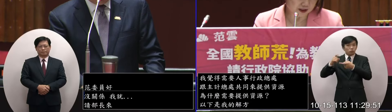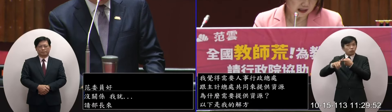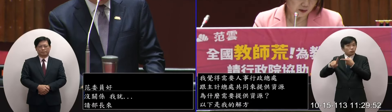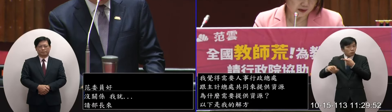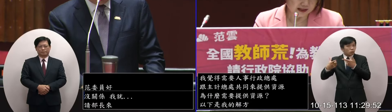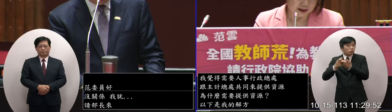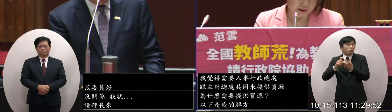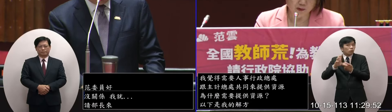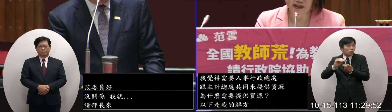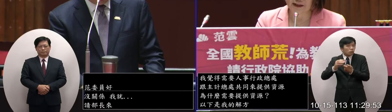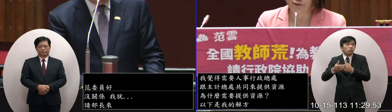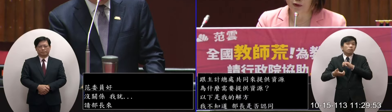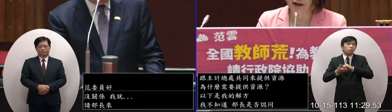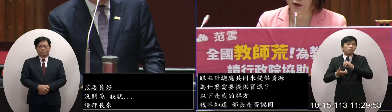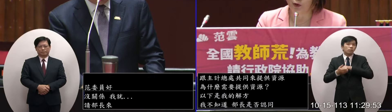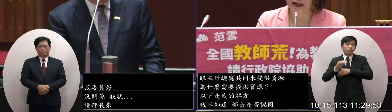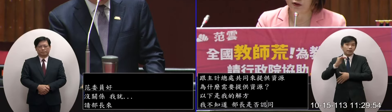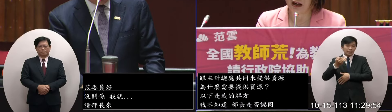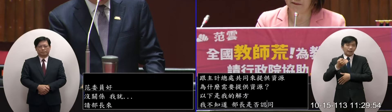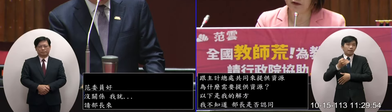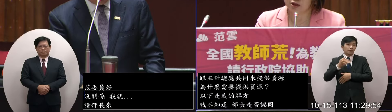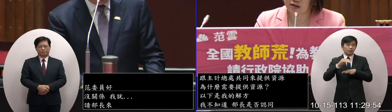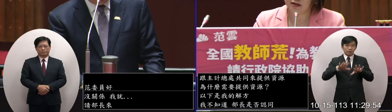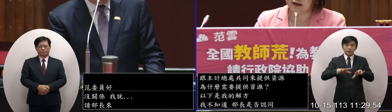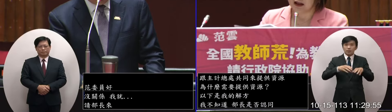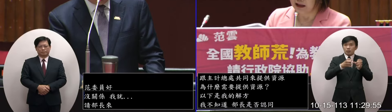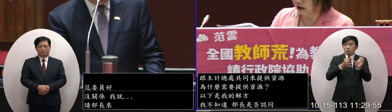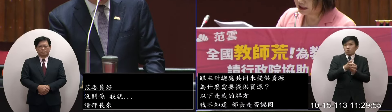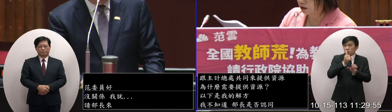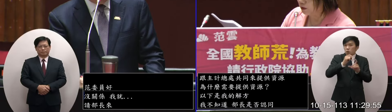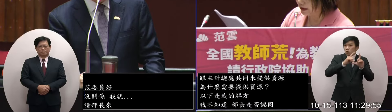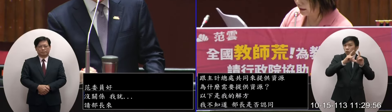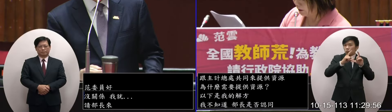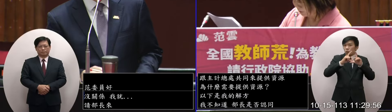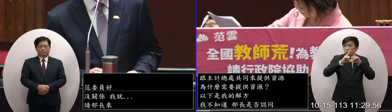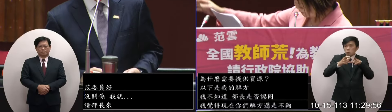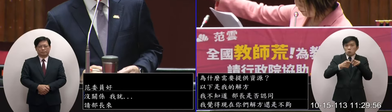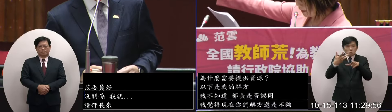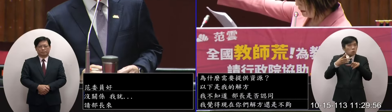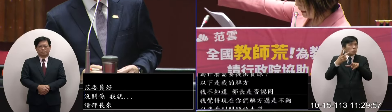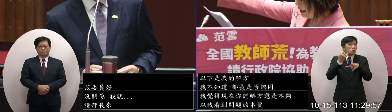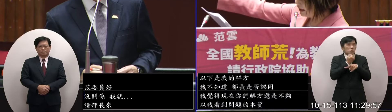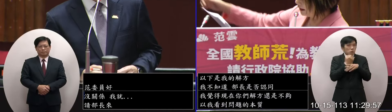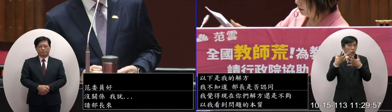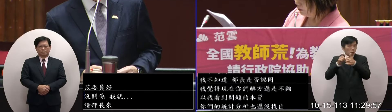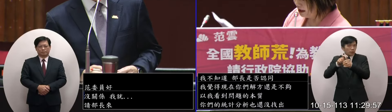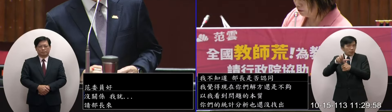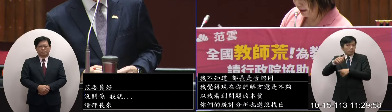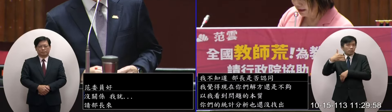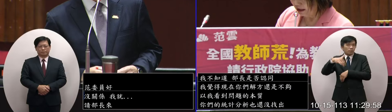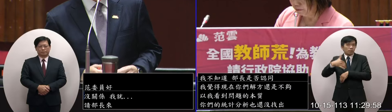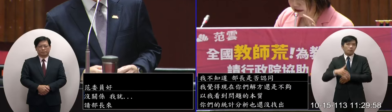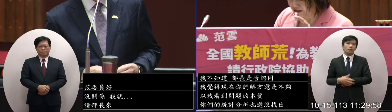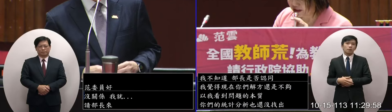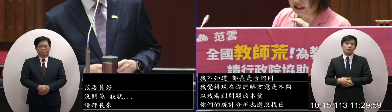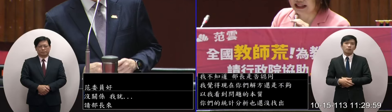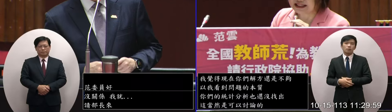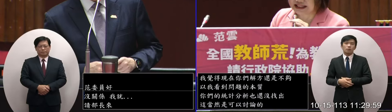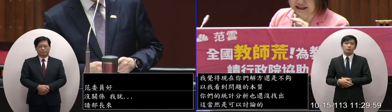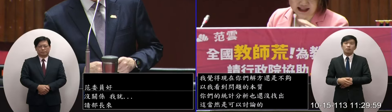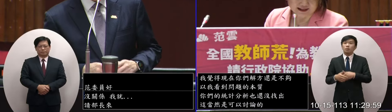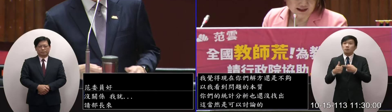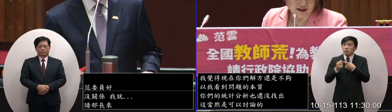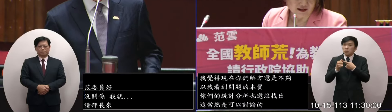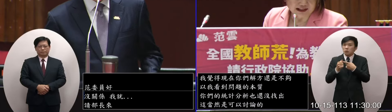那但是我想你们目前对外的回应都还没有真的了解问题哦。第一个，我认为不能只